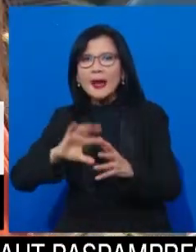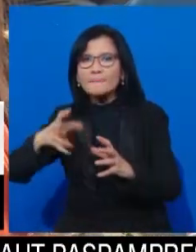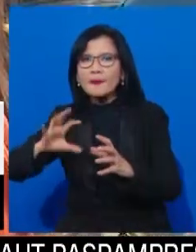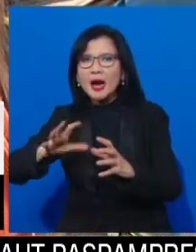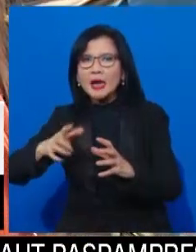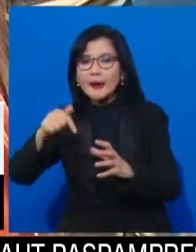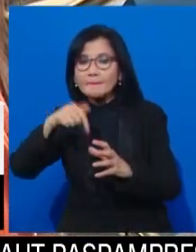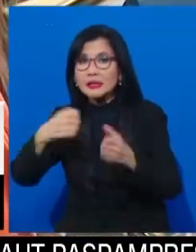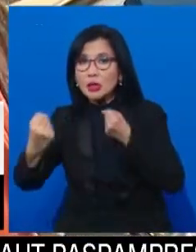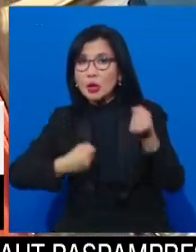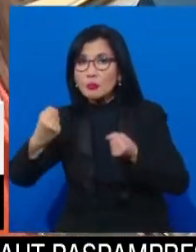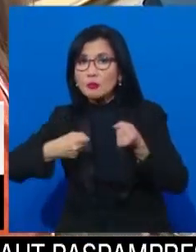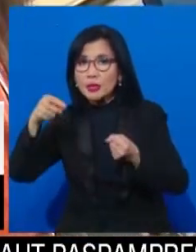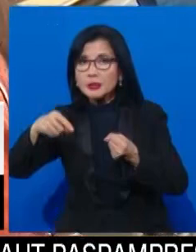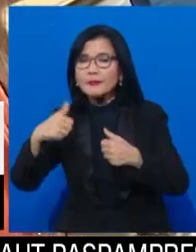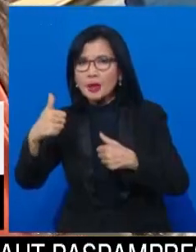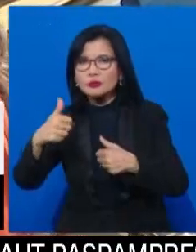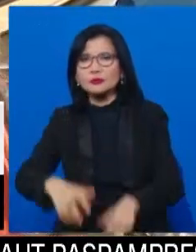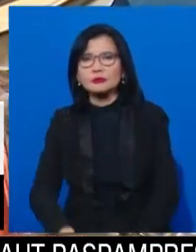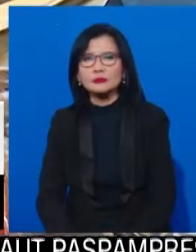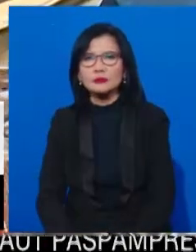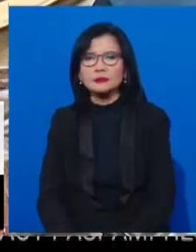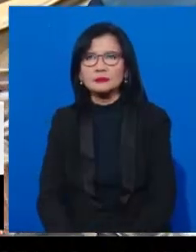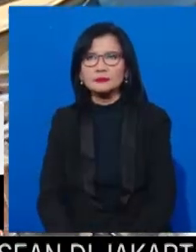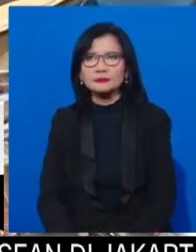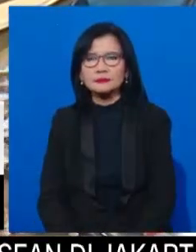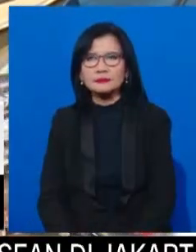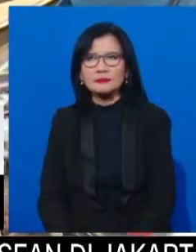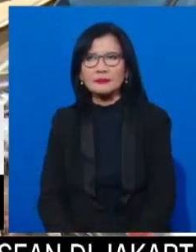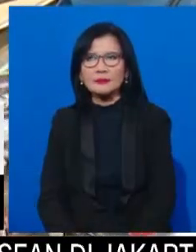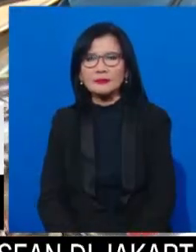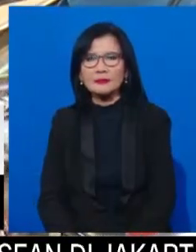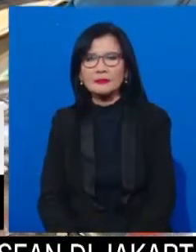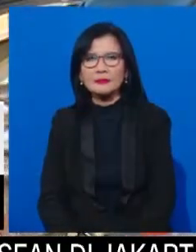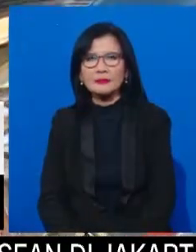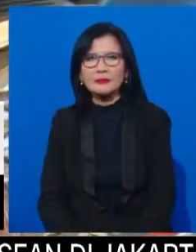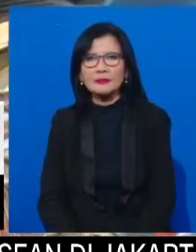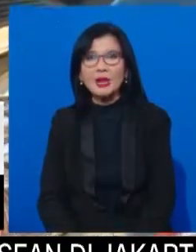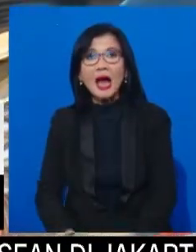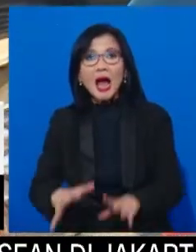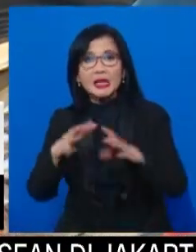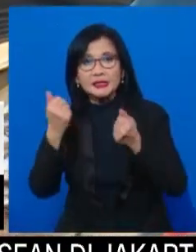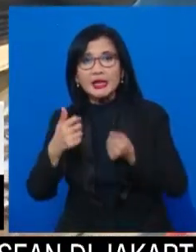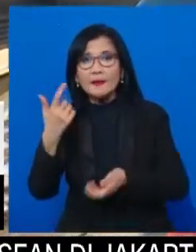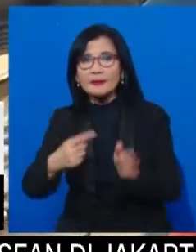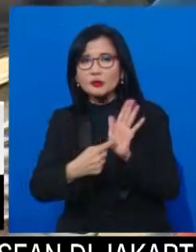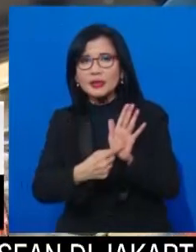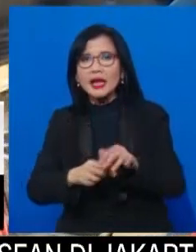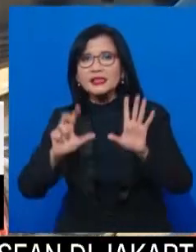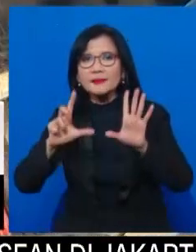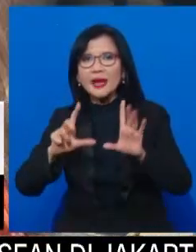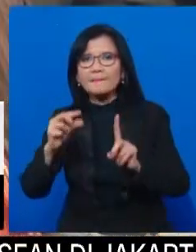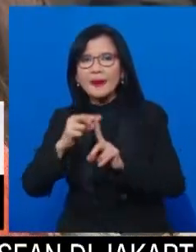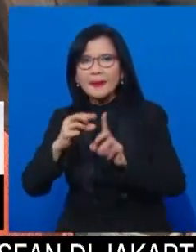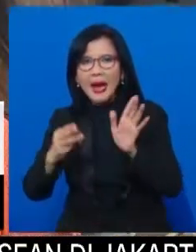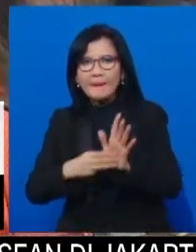mesin dari mobil mbaknya bagus. Ya. Terus kemudian untuk AC-nya juga masih menunjukkan 9 ppm.